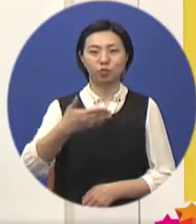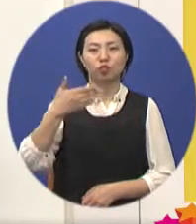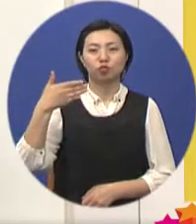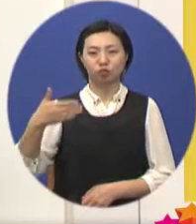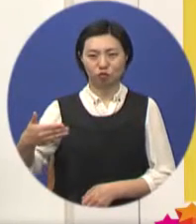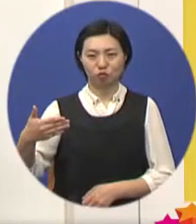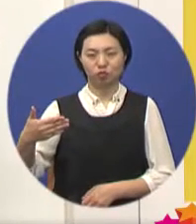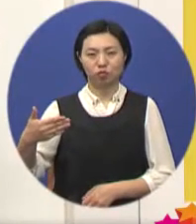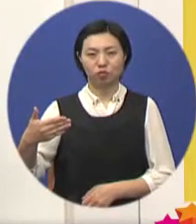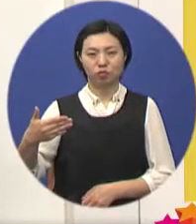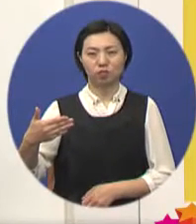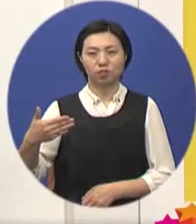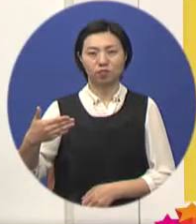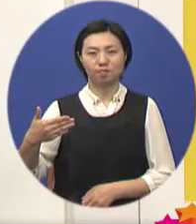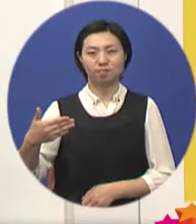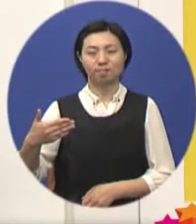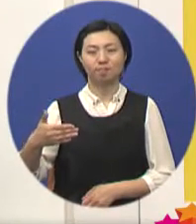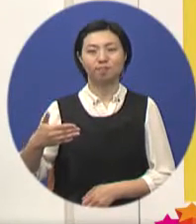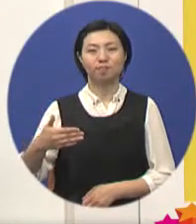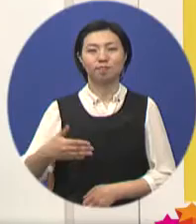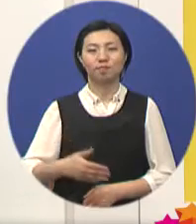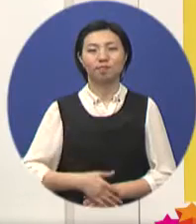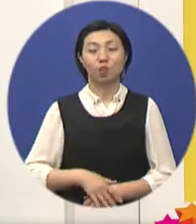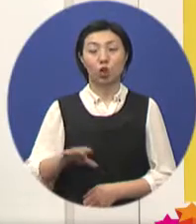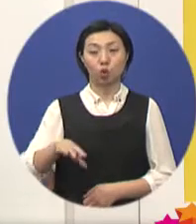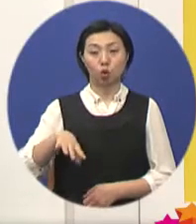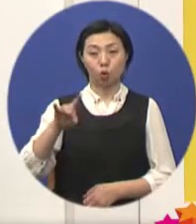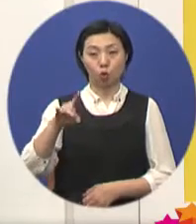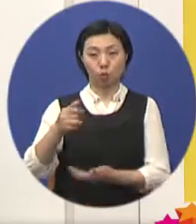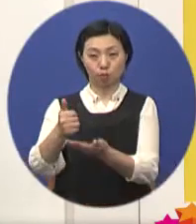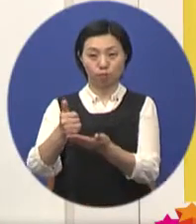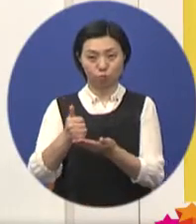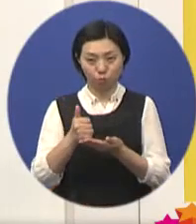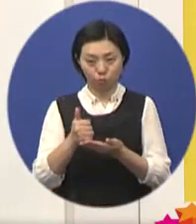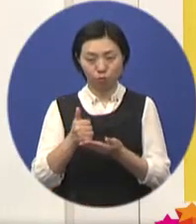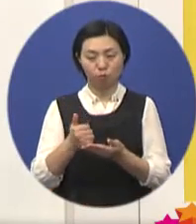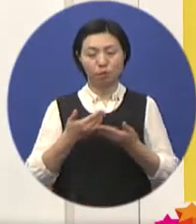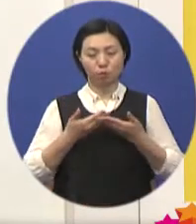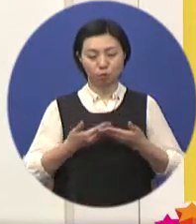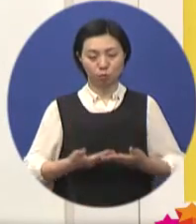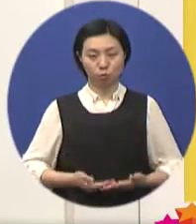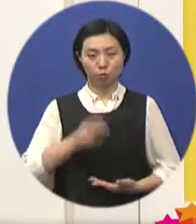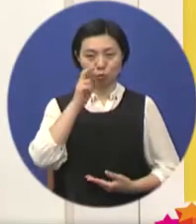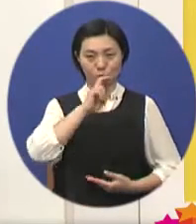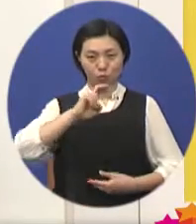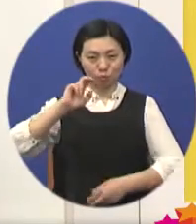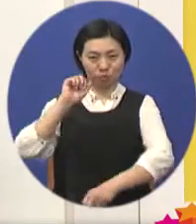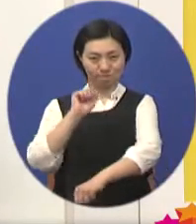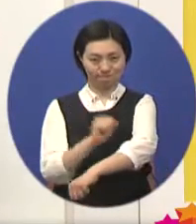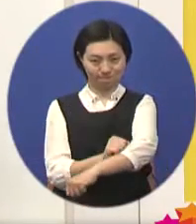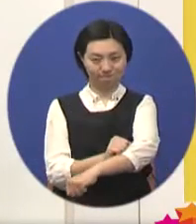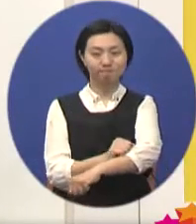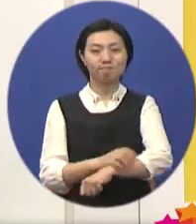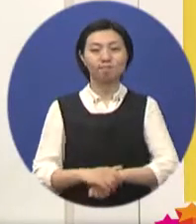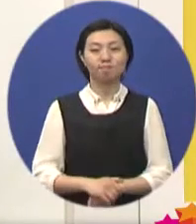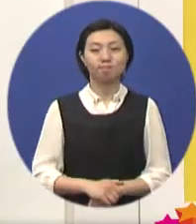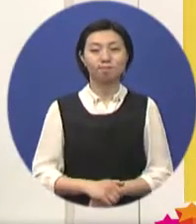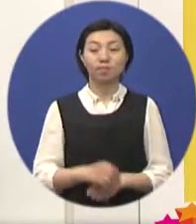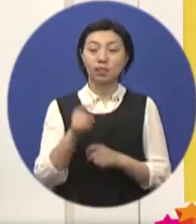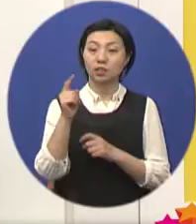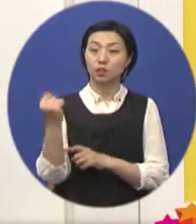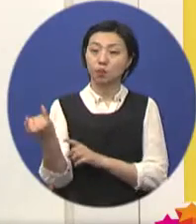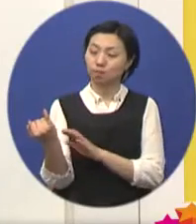8.9점 네. 보너스 9점이 이러구나. 네. 첫 번째 손님부터 좋아요. 차분하게 네. 잘 불러주셨습니다. 이효정 씨 네. 이제